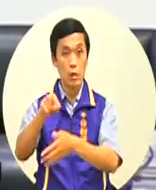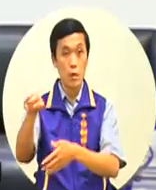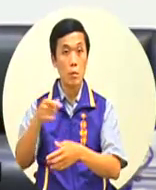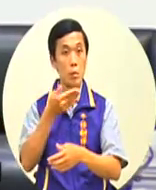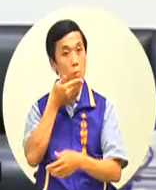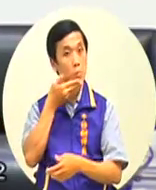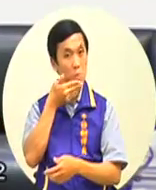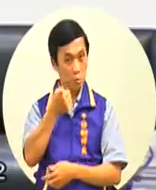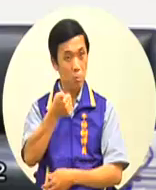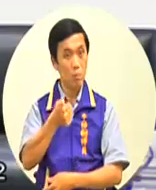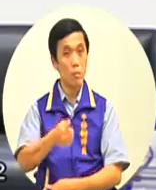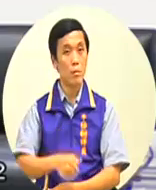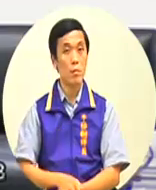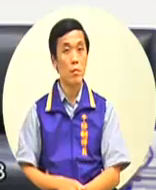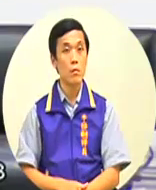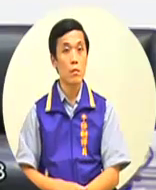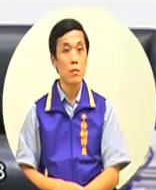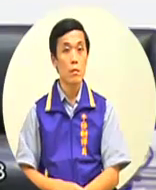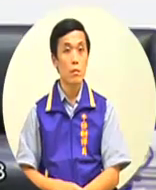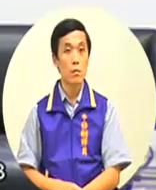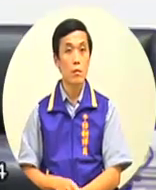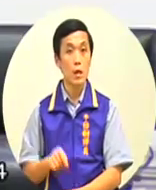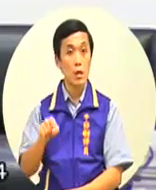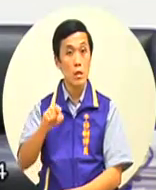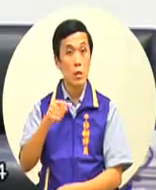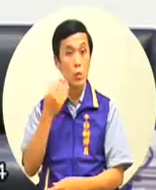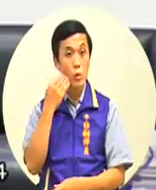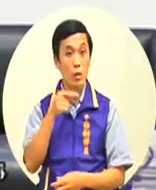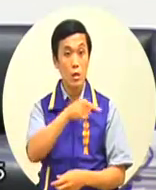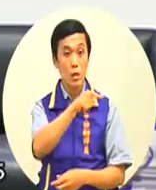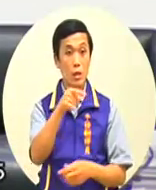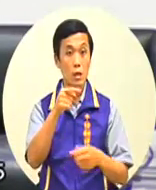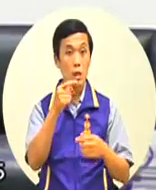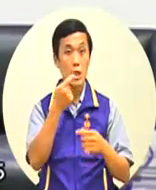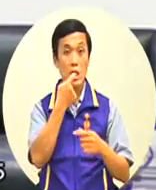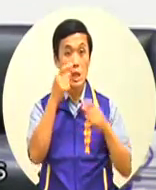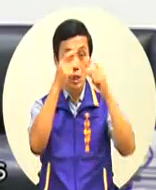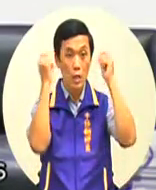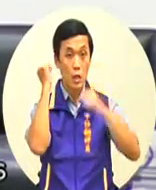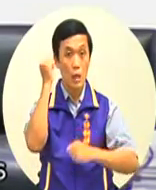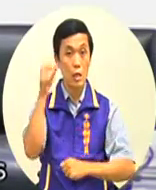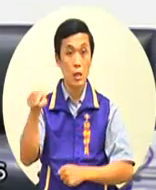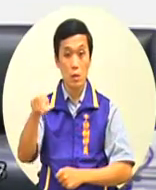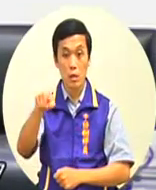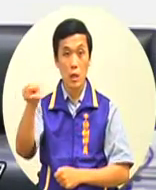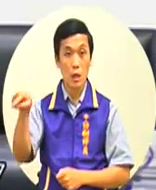对。 他们所以抗议，他们不会去，他们会不会参加抗议？